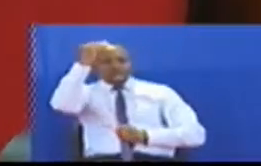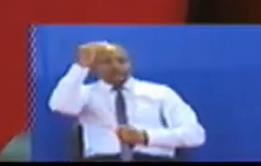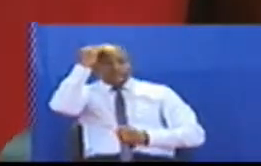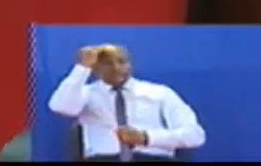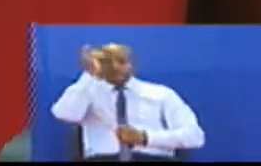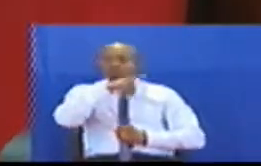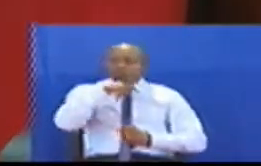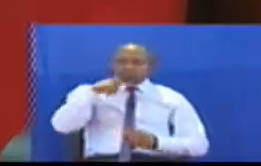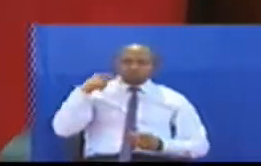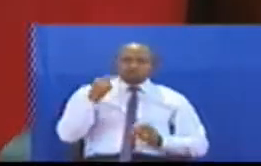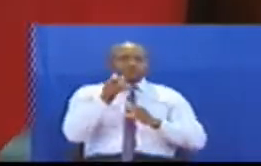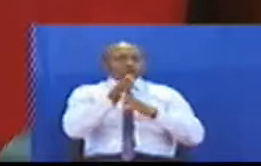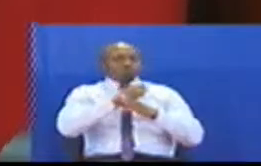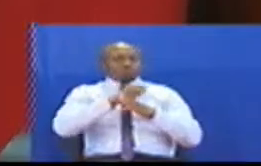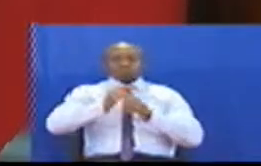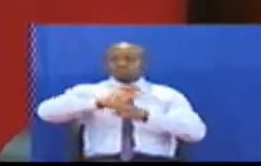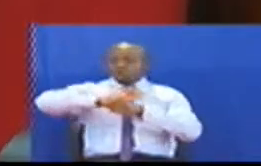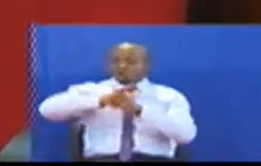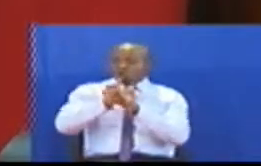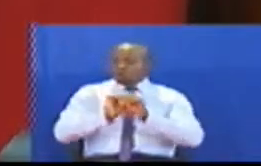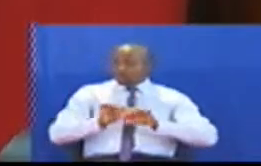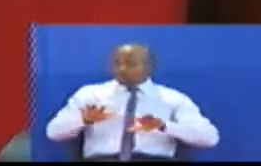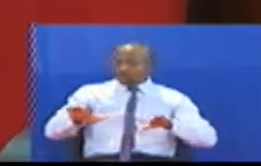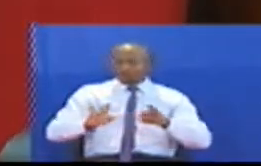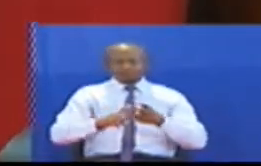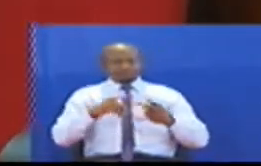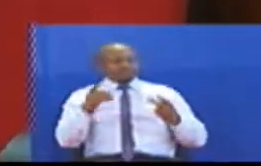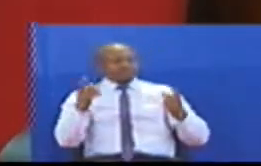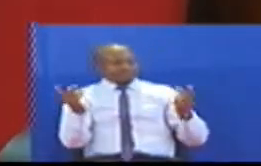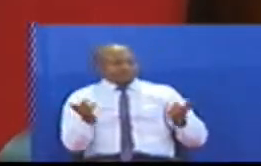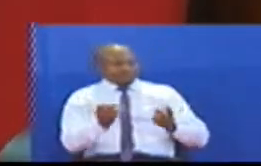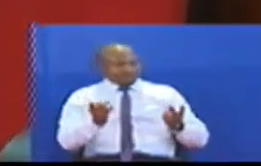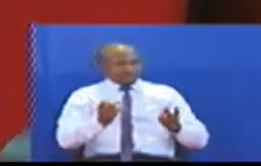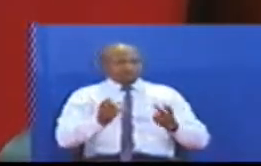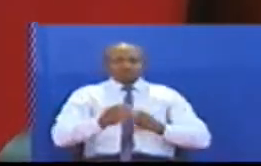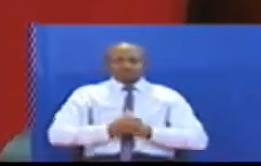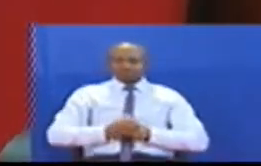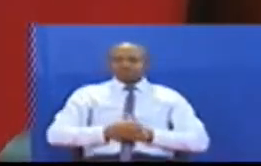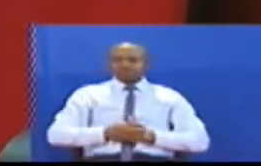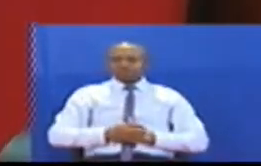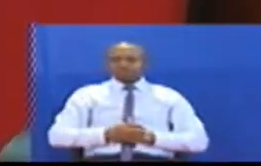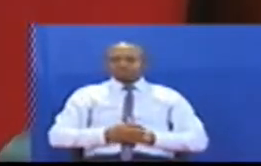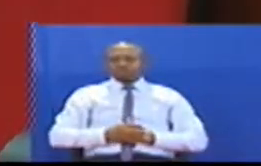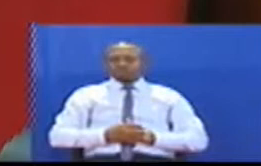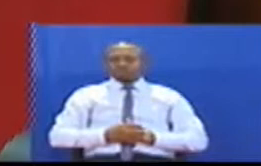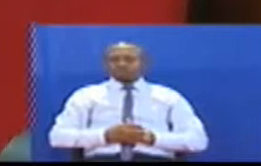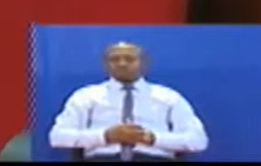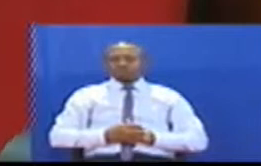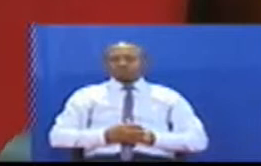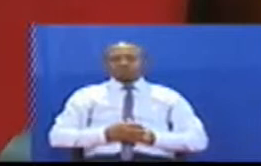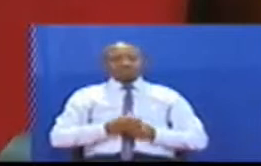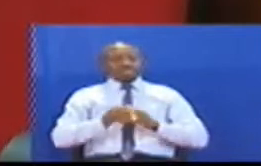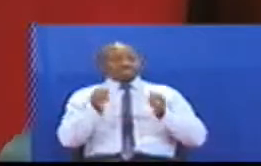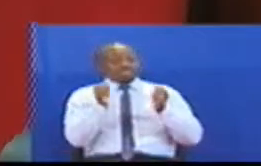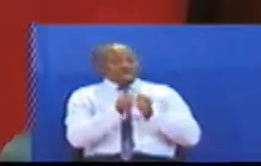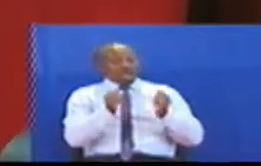kuhusiana na ugonjwa huu. Lakini Mheshimiwa Spika, bado swala la